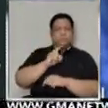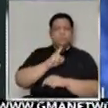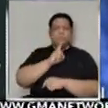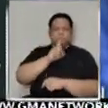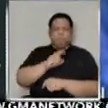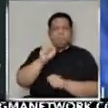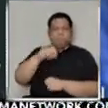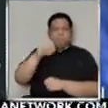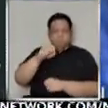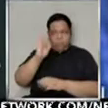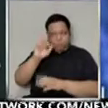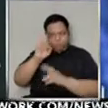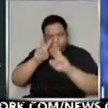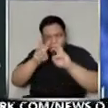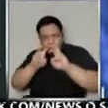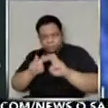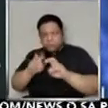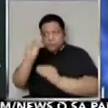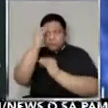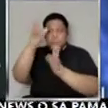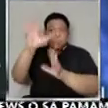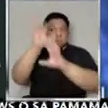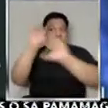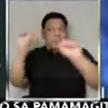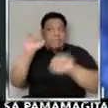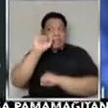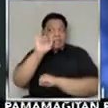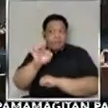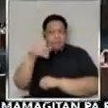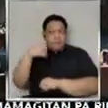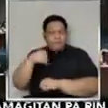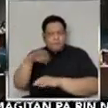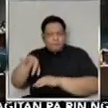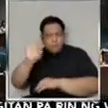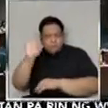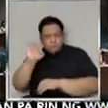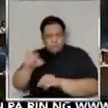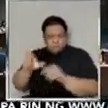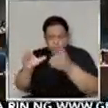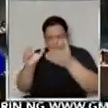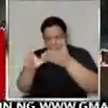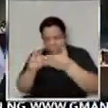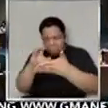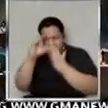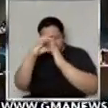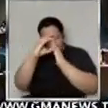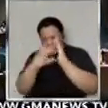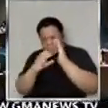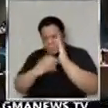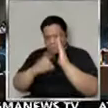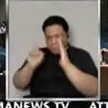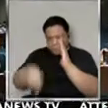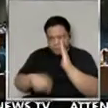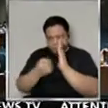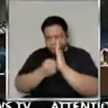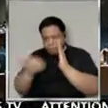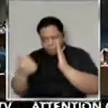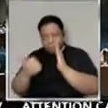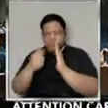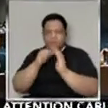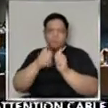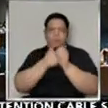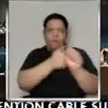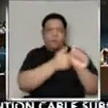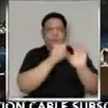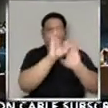at sasabihan ng Pangulo kung merong probisyong kailangang i-veto dahil hindi naayon sa saligang batas. Ayon sa